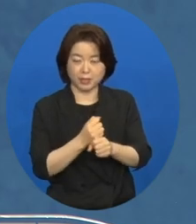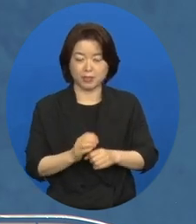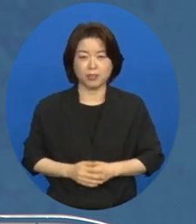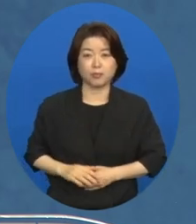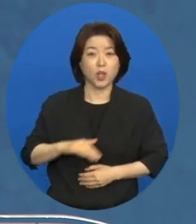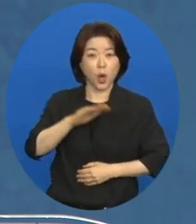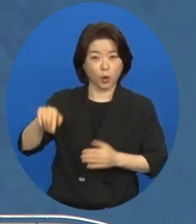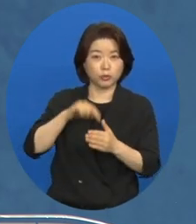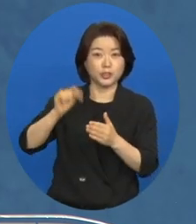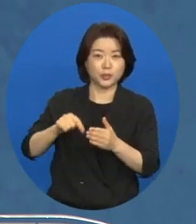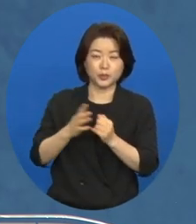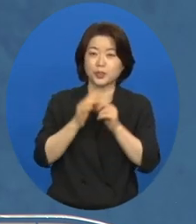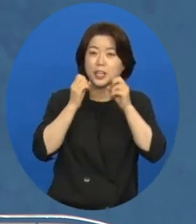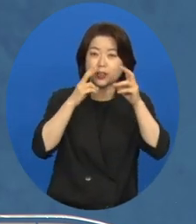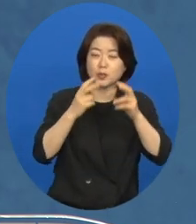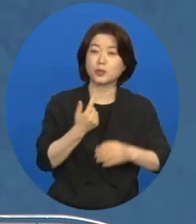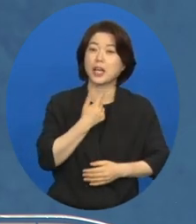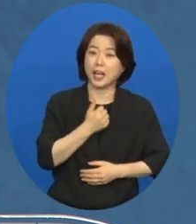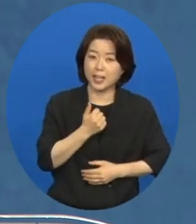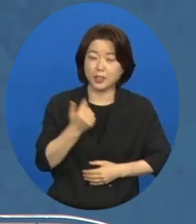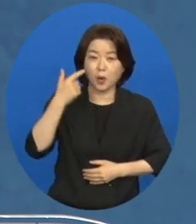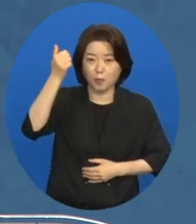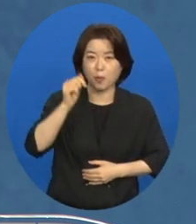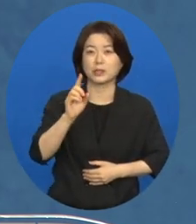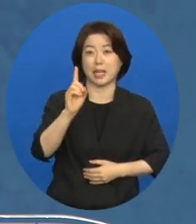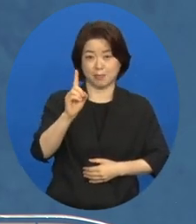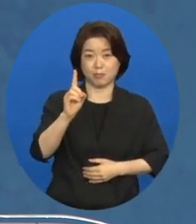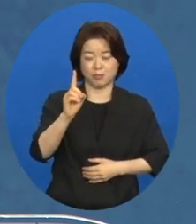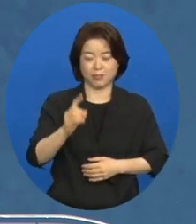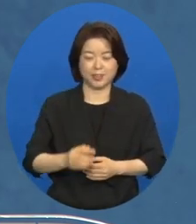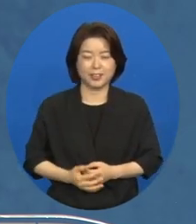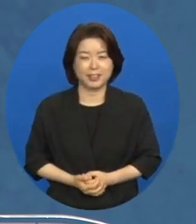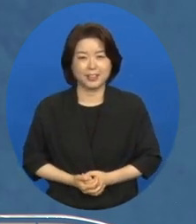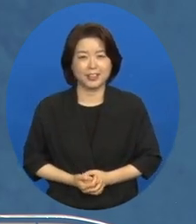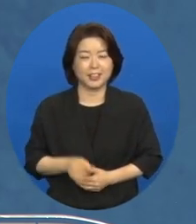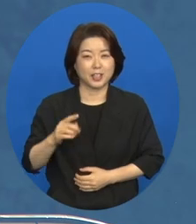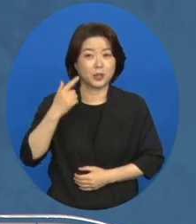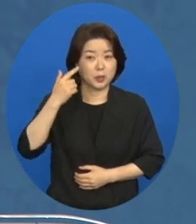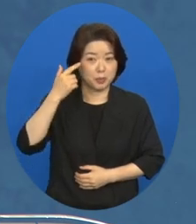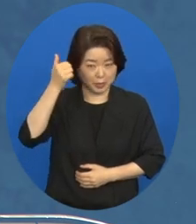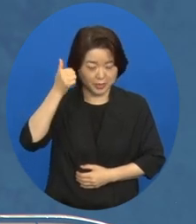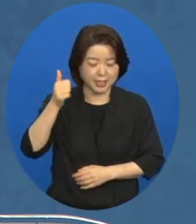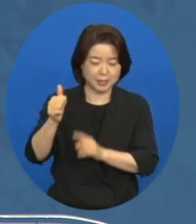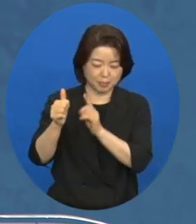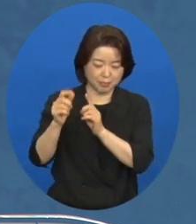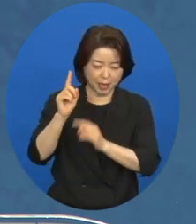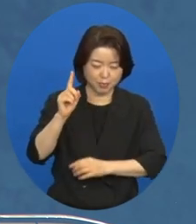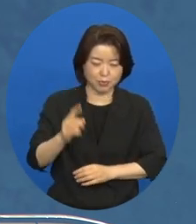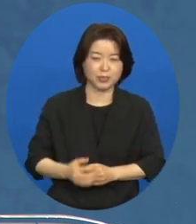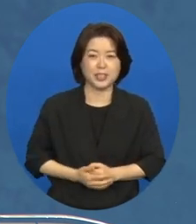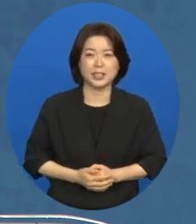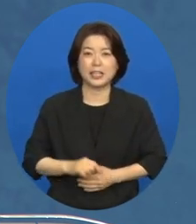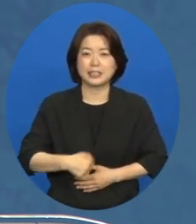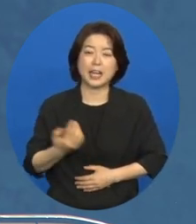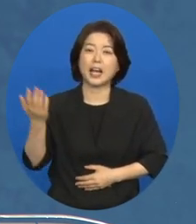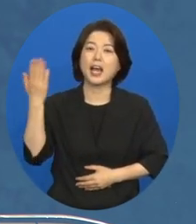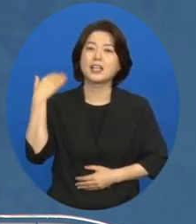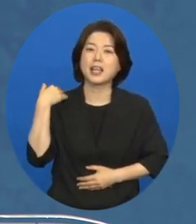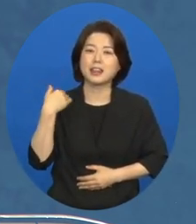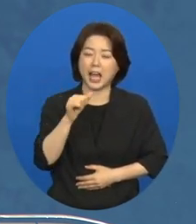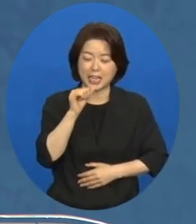중에 우리 선교사님 출신 목사님 한 분이 계셨어요. 그분께서 이제 당신이 체인을